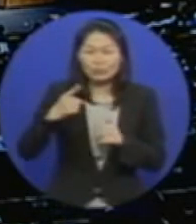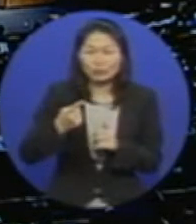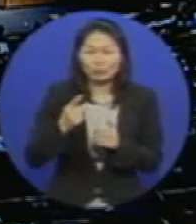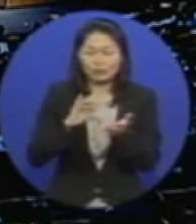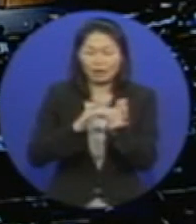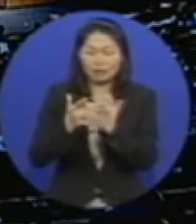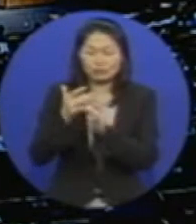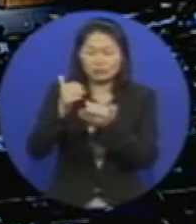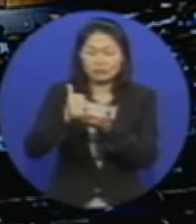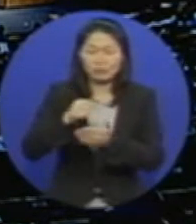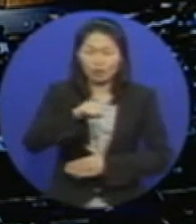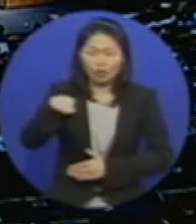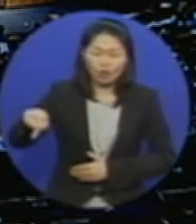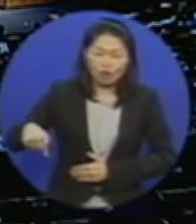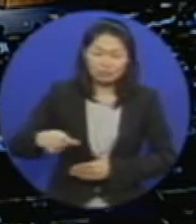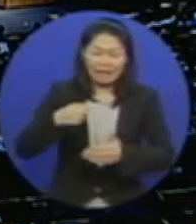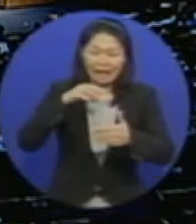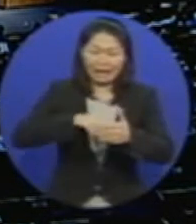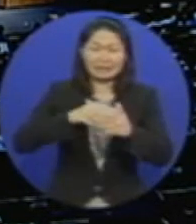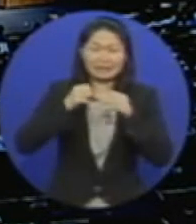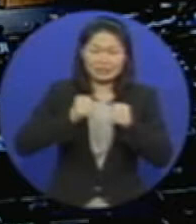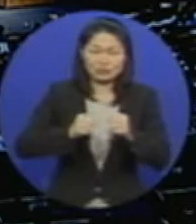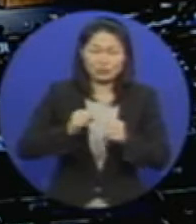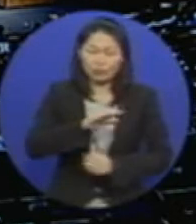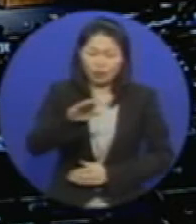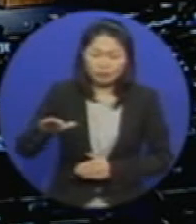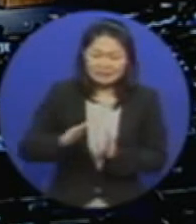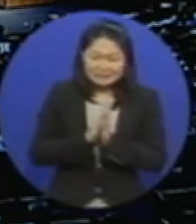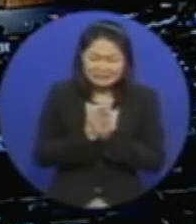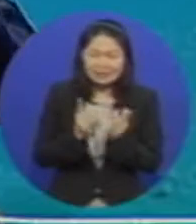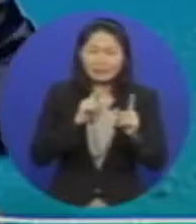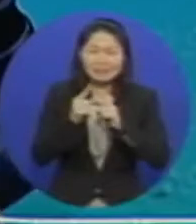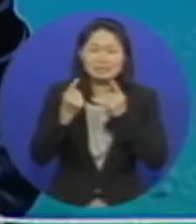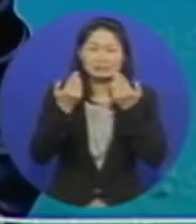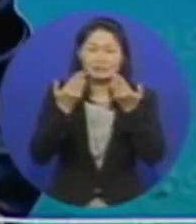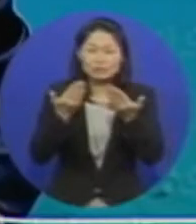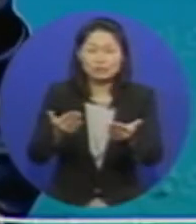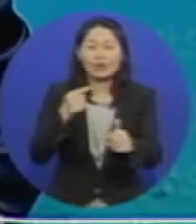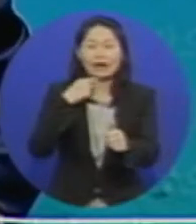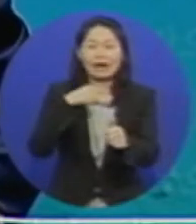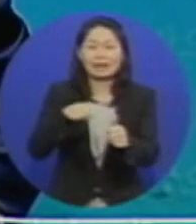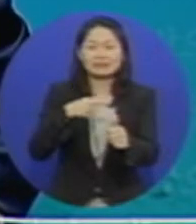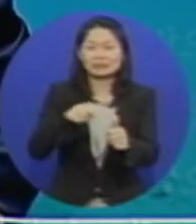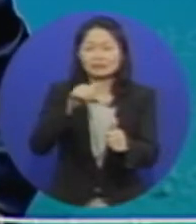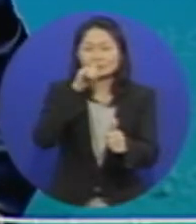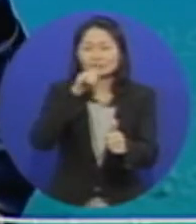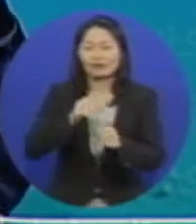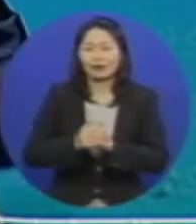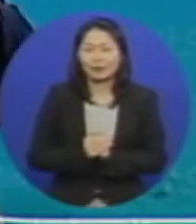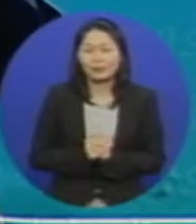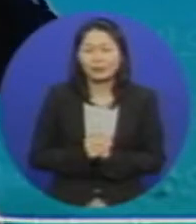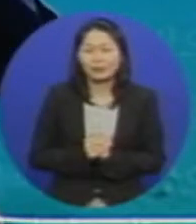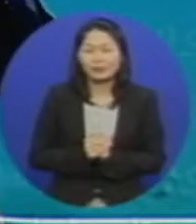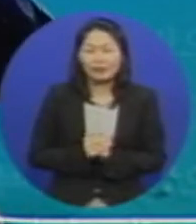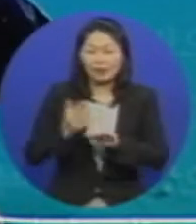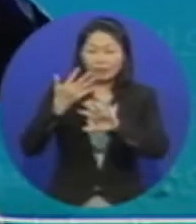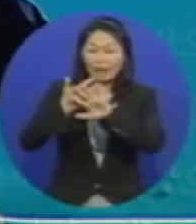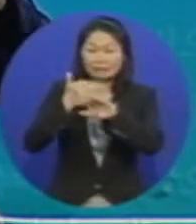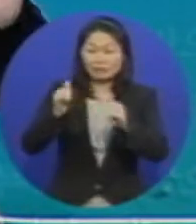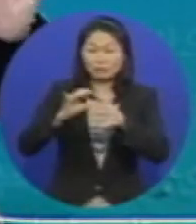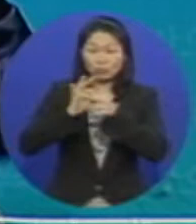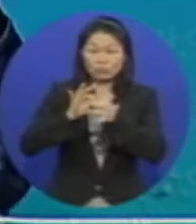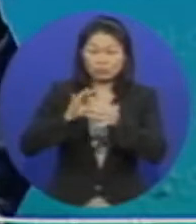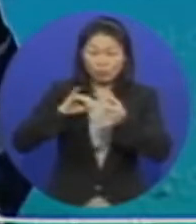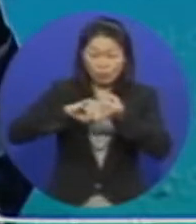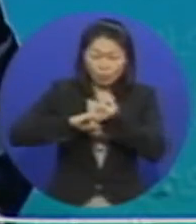여러분 안에 계시고 예수님께서 친히 여러분에게 다 말씀하고 가르쳐 주세요 이제는 다른 사람을 통해서